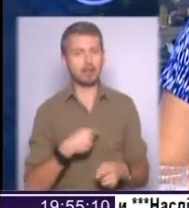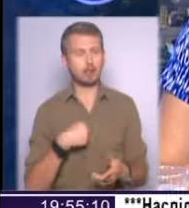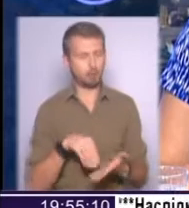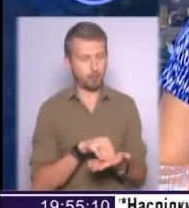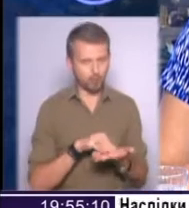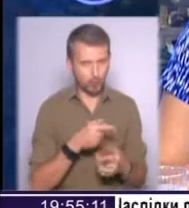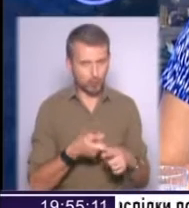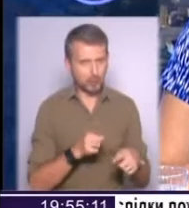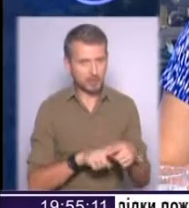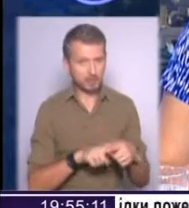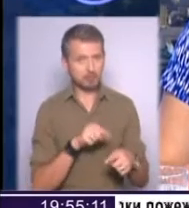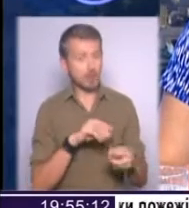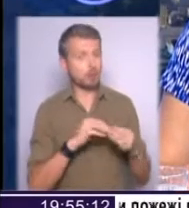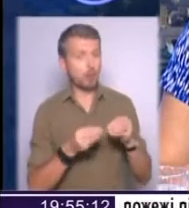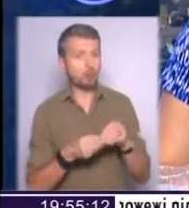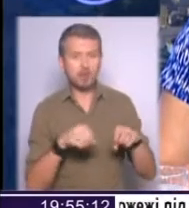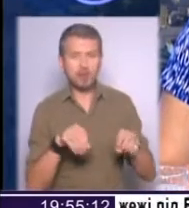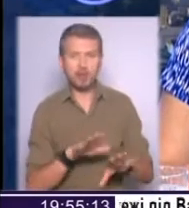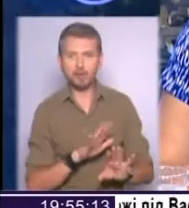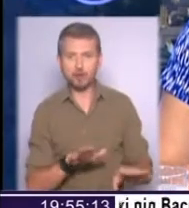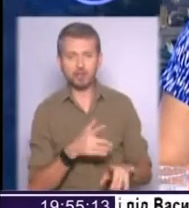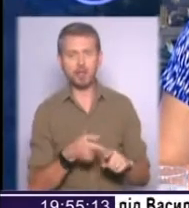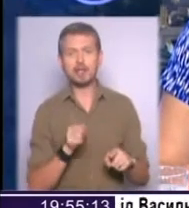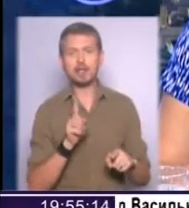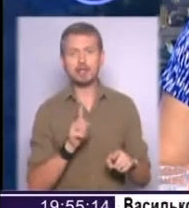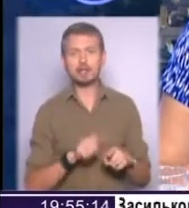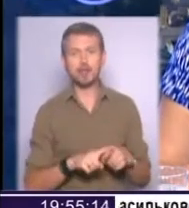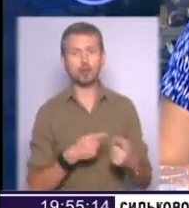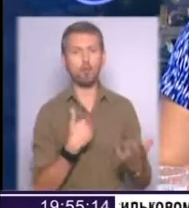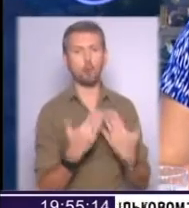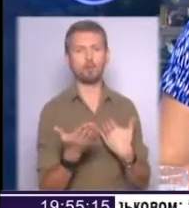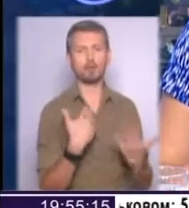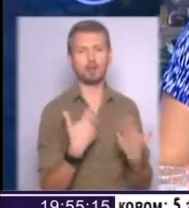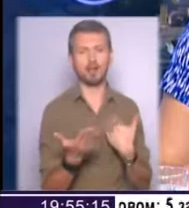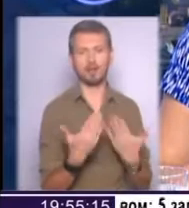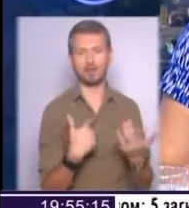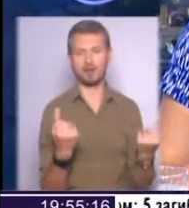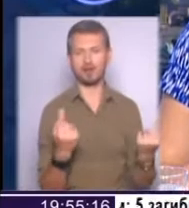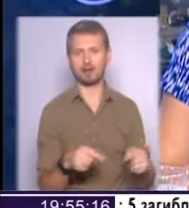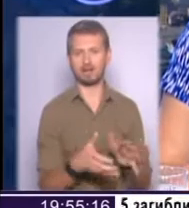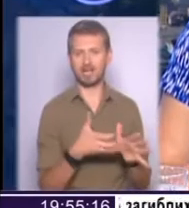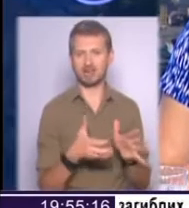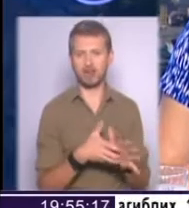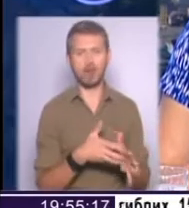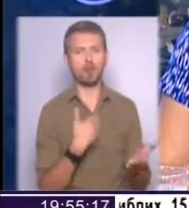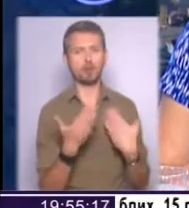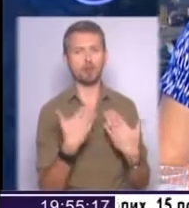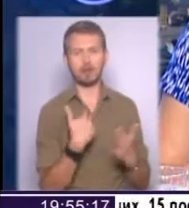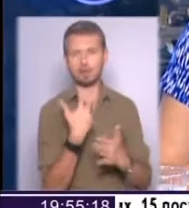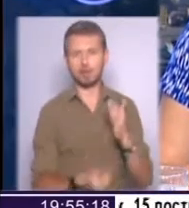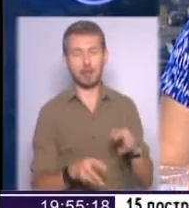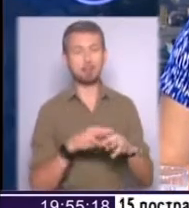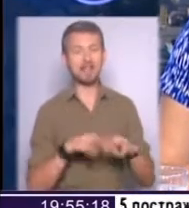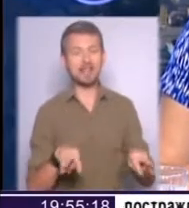це, тому що ця проблема не вирішена. Це комунікаційна криза, це комунікаційний провал. Міністерство повинні